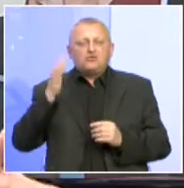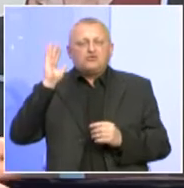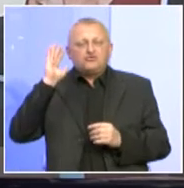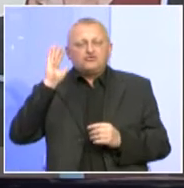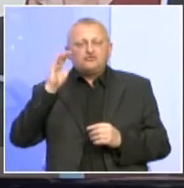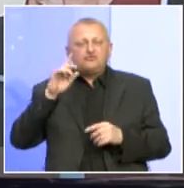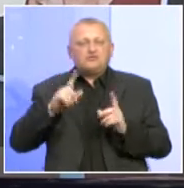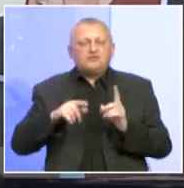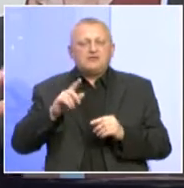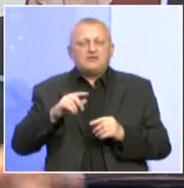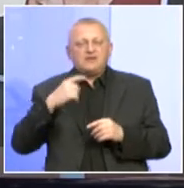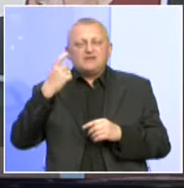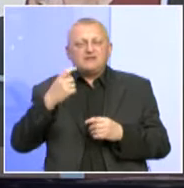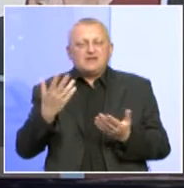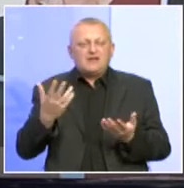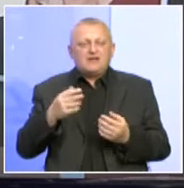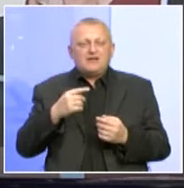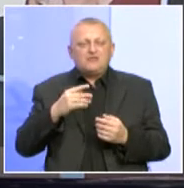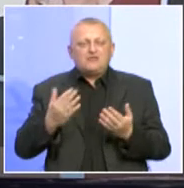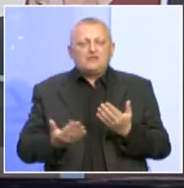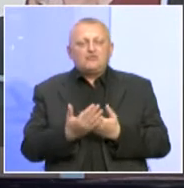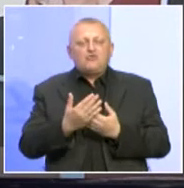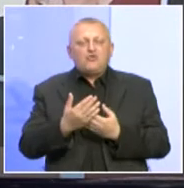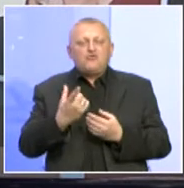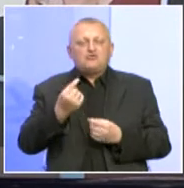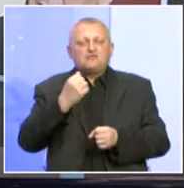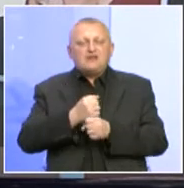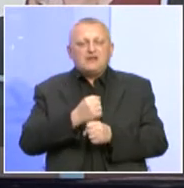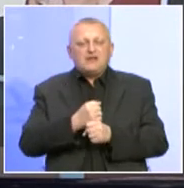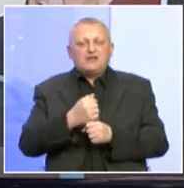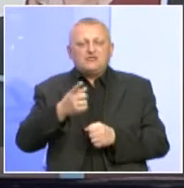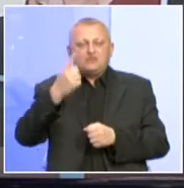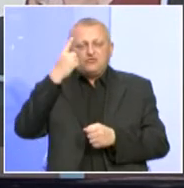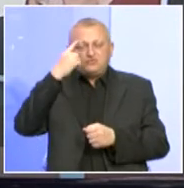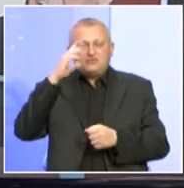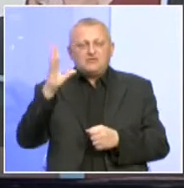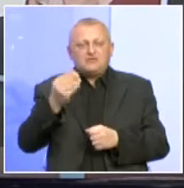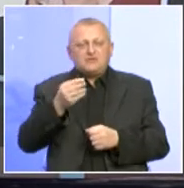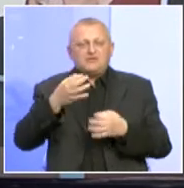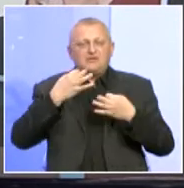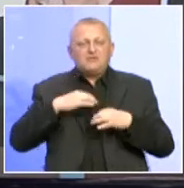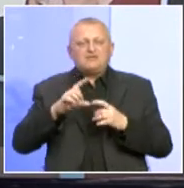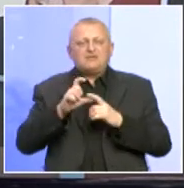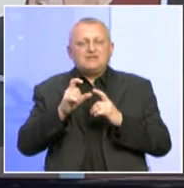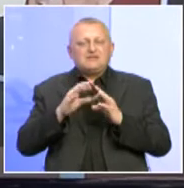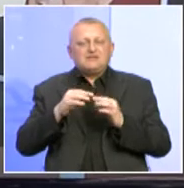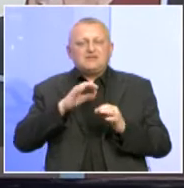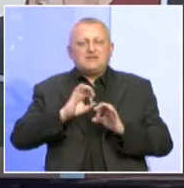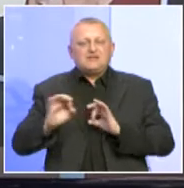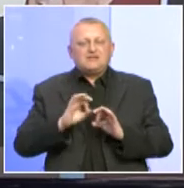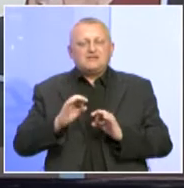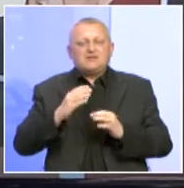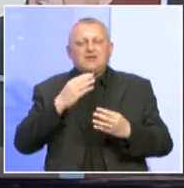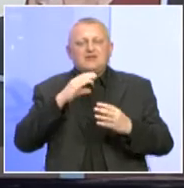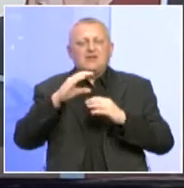neke stranke traže sad neku novu saradnju. Tu mislim pre svega na predsjednika SDA koji kaže da je spreman na